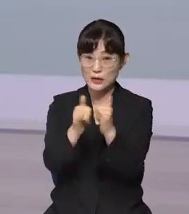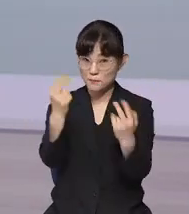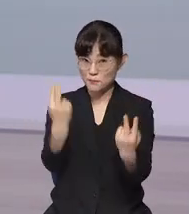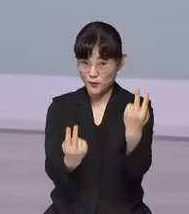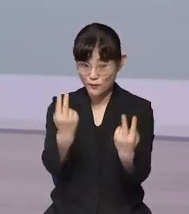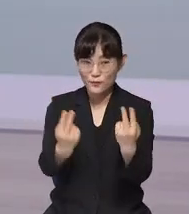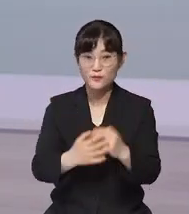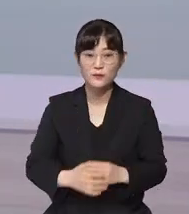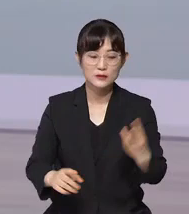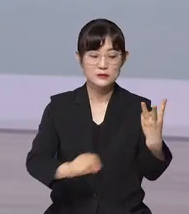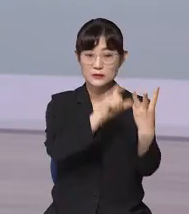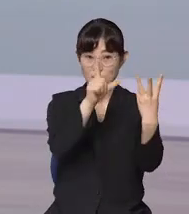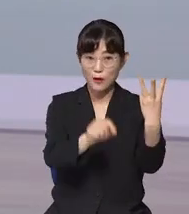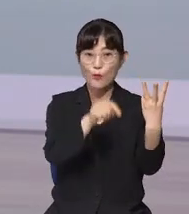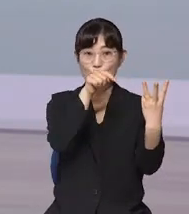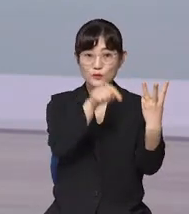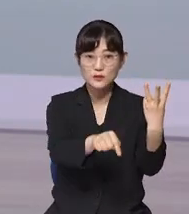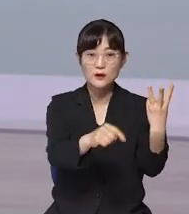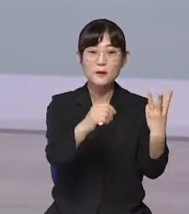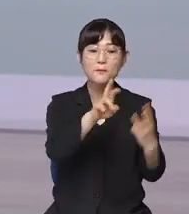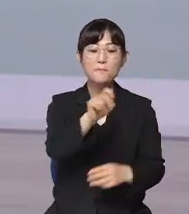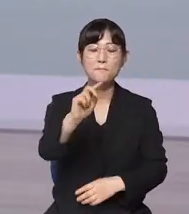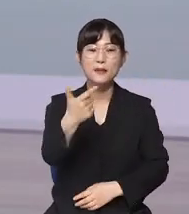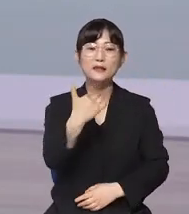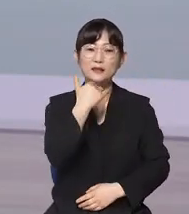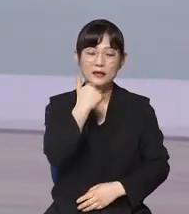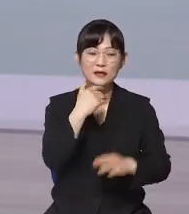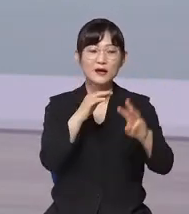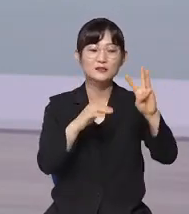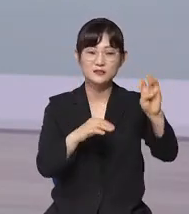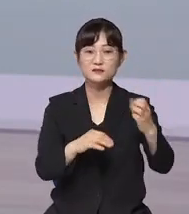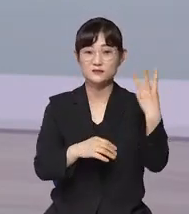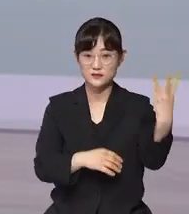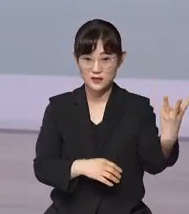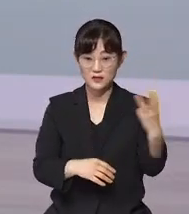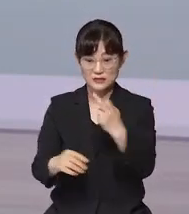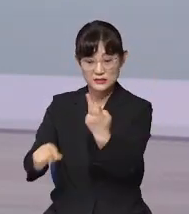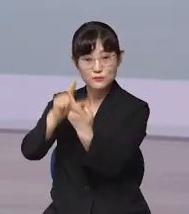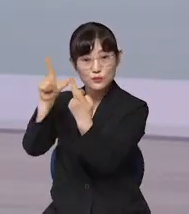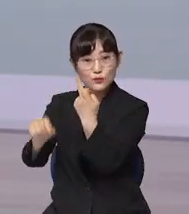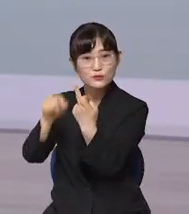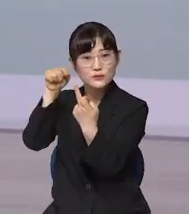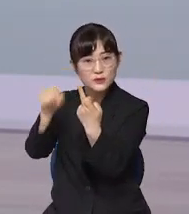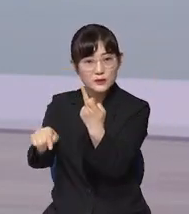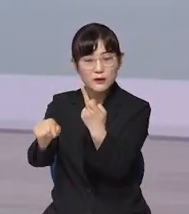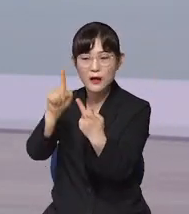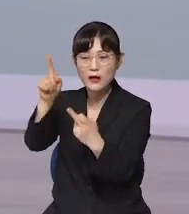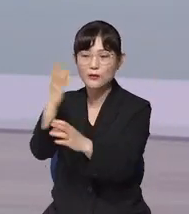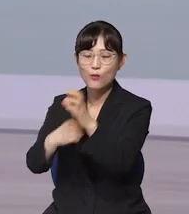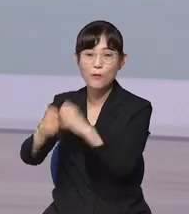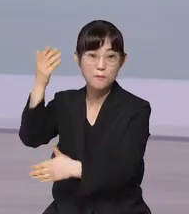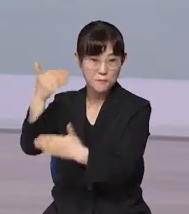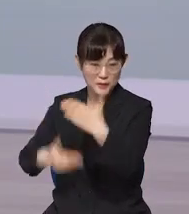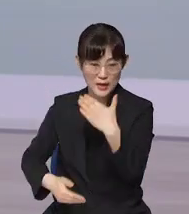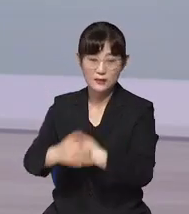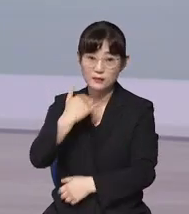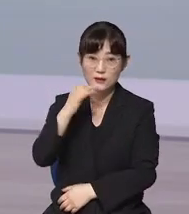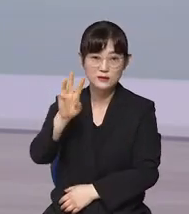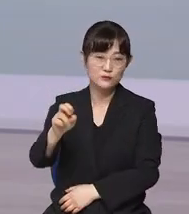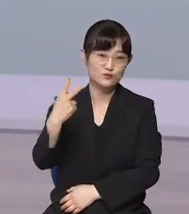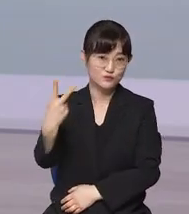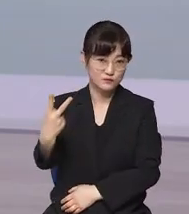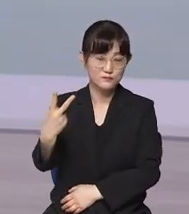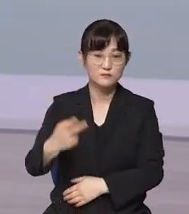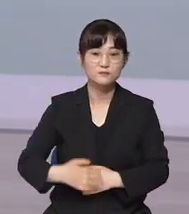3월생의 경우 만나이가 33살 12월생의 경우 한 살을 더 뺀 32살이 되는